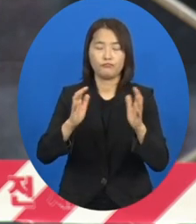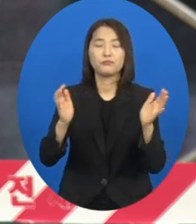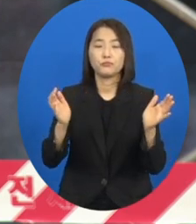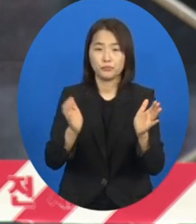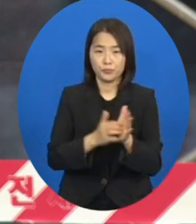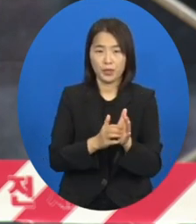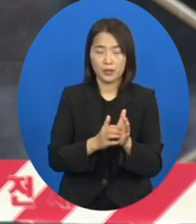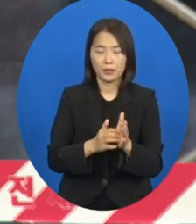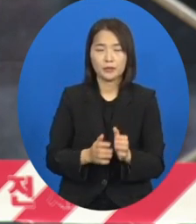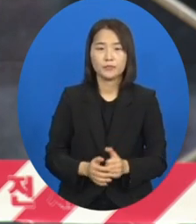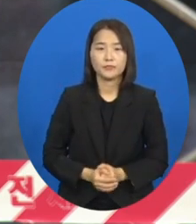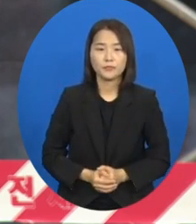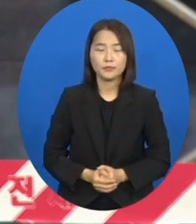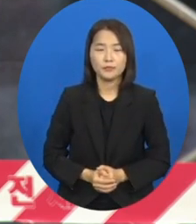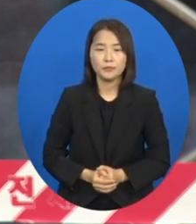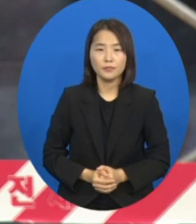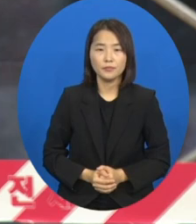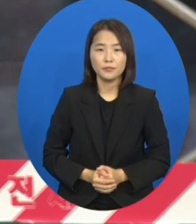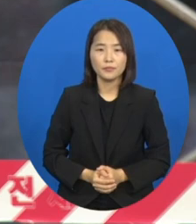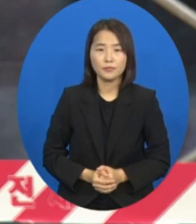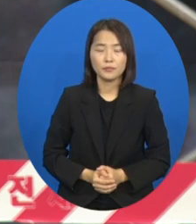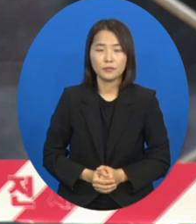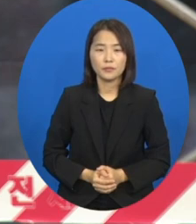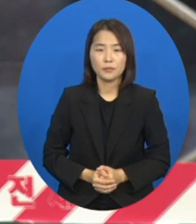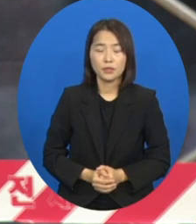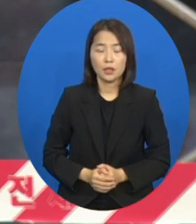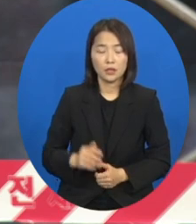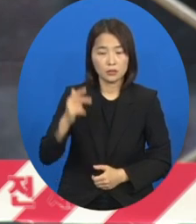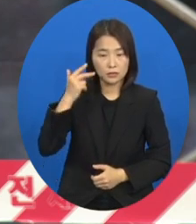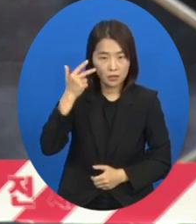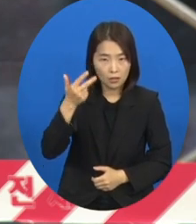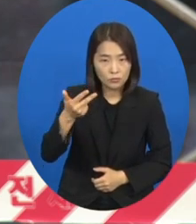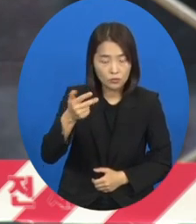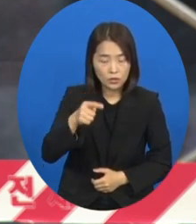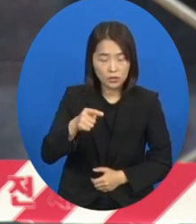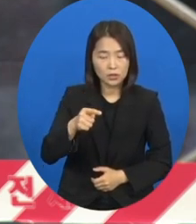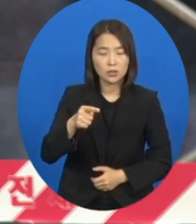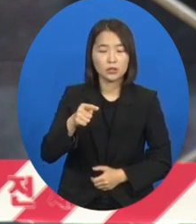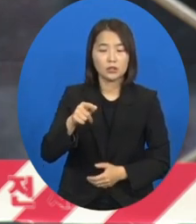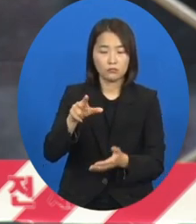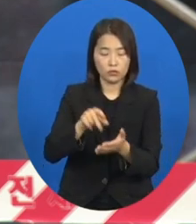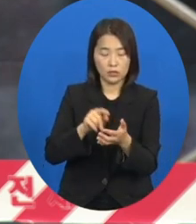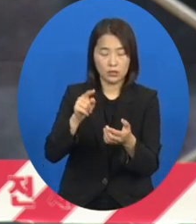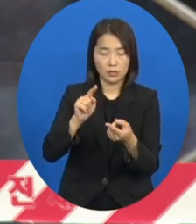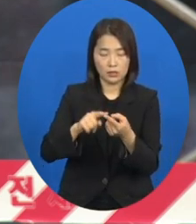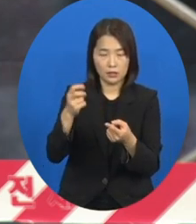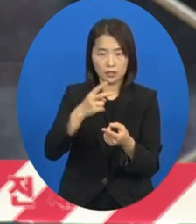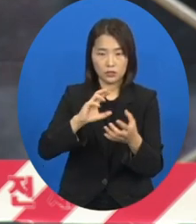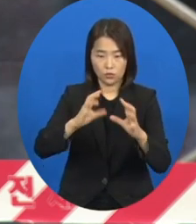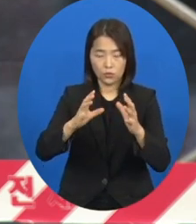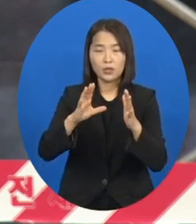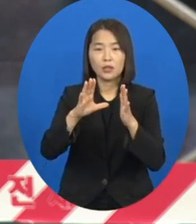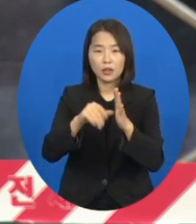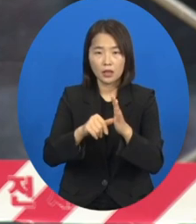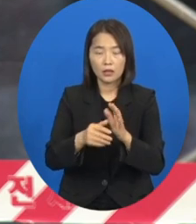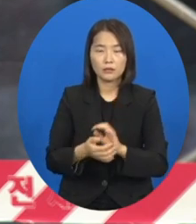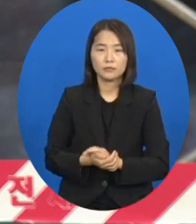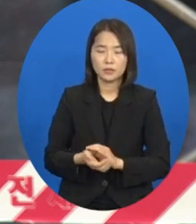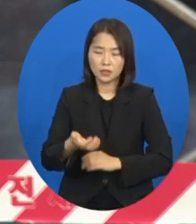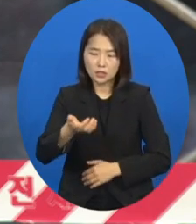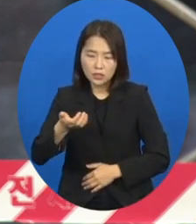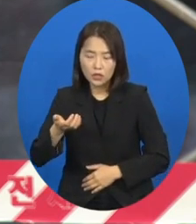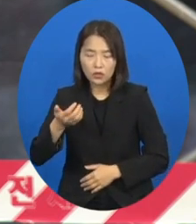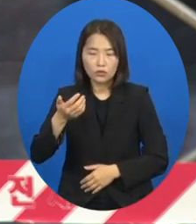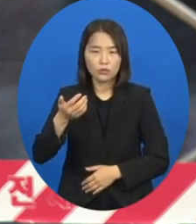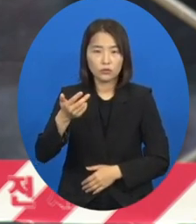이 문제를 논의하였습니다. 그런데 다음 주에 이 문제를 논의하는데 그 전주에